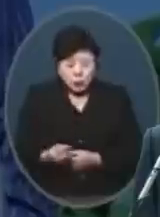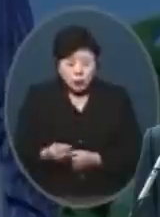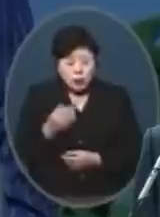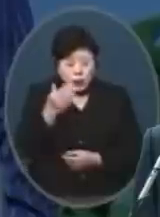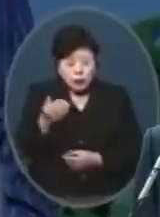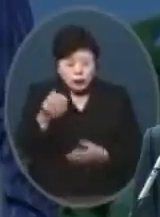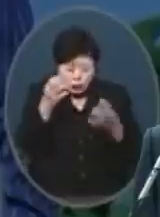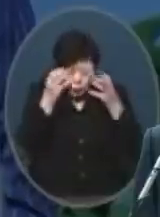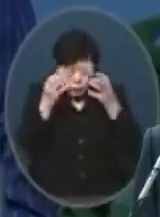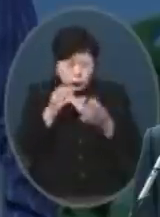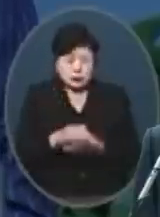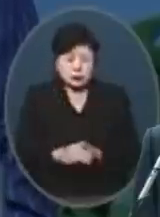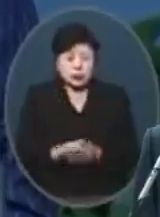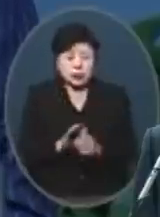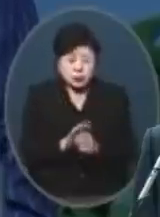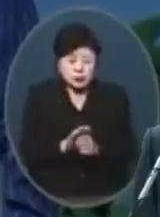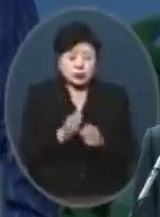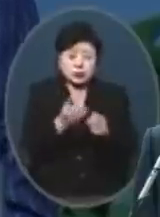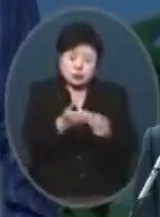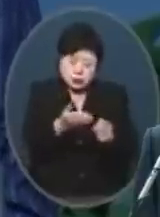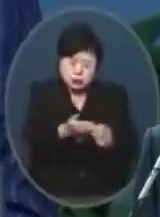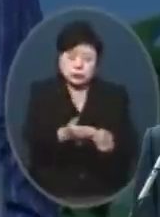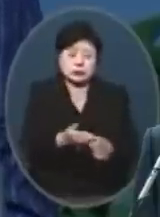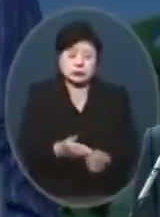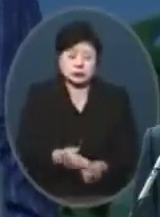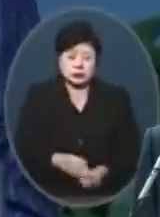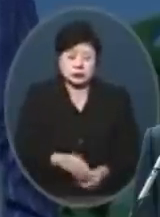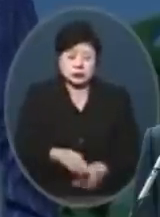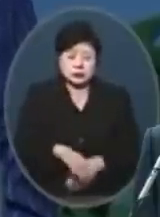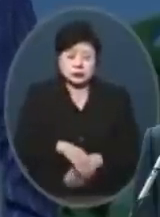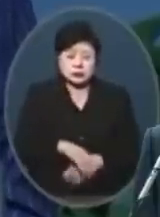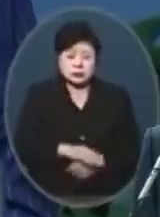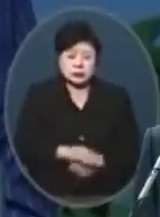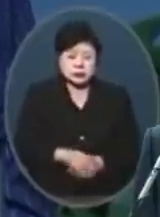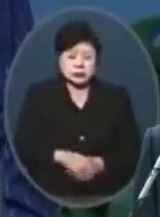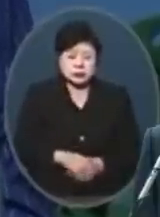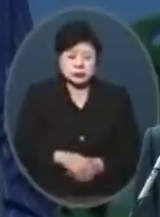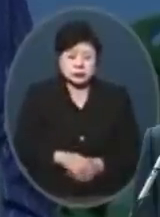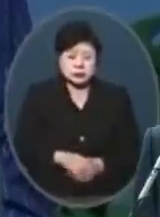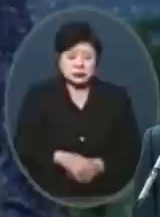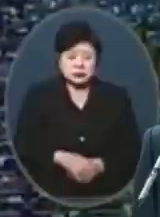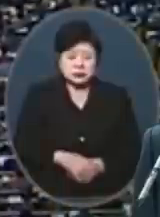여러분의 고통을 위로로서 치료하지 못할 그리스도의